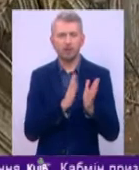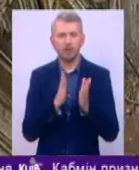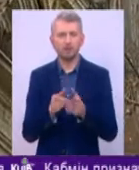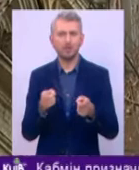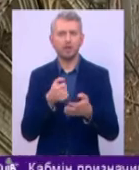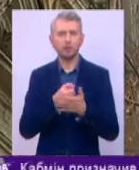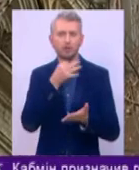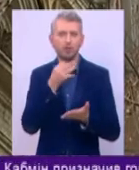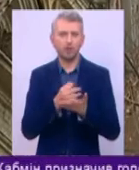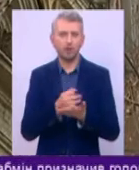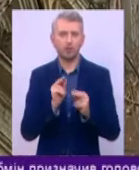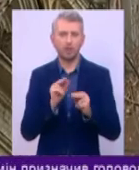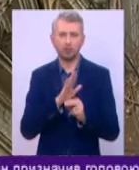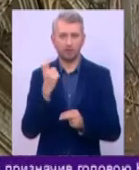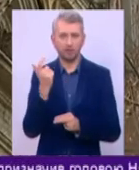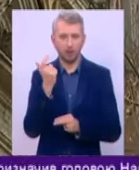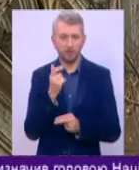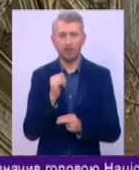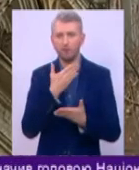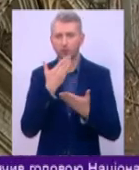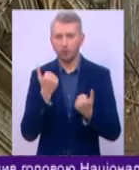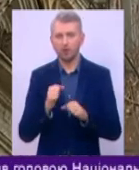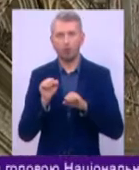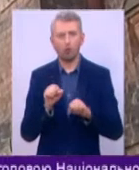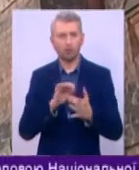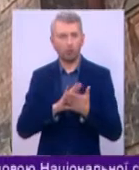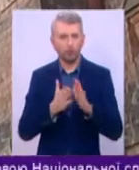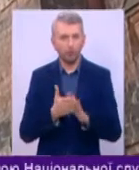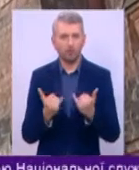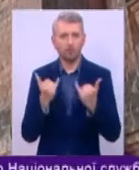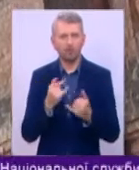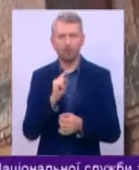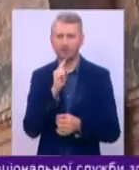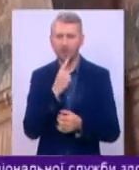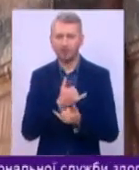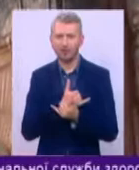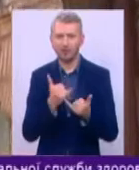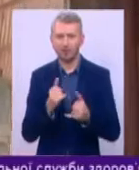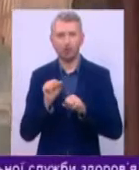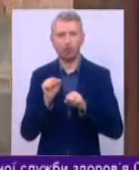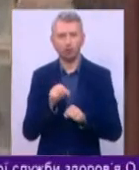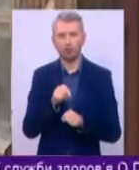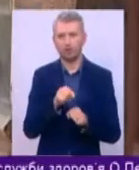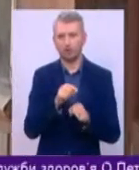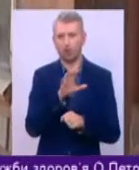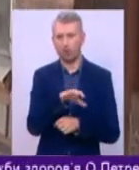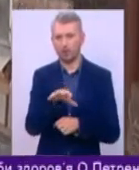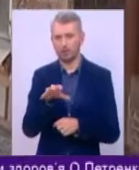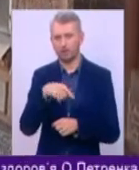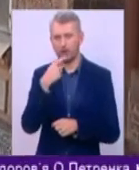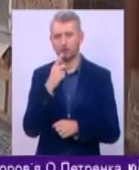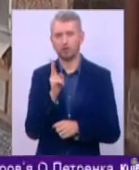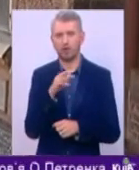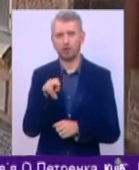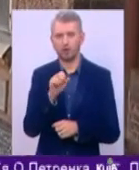до відповідальності несумлінних власників та відсутність охоронних договорів, нині складно забезпечити охорону цих об'єктів, кажуть у КМДА.